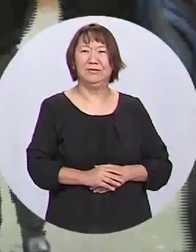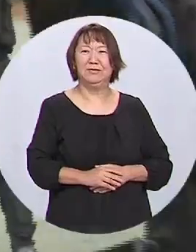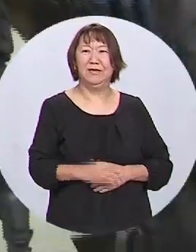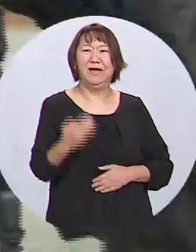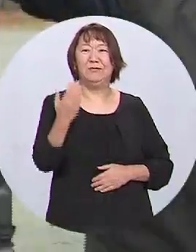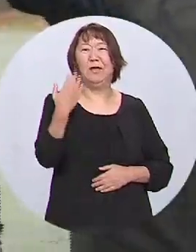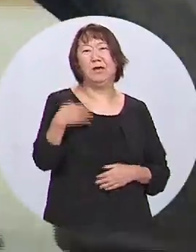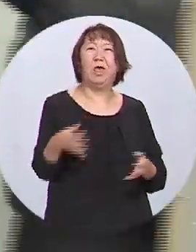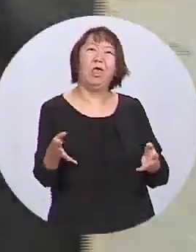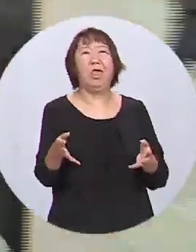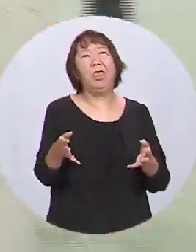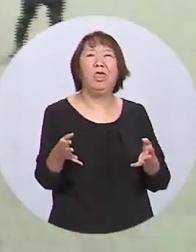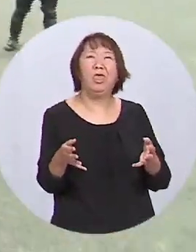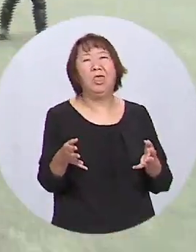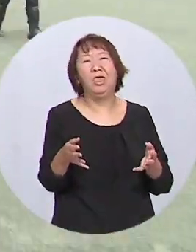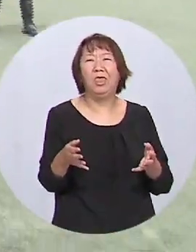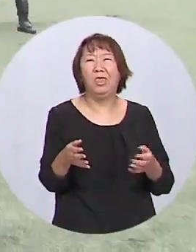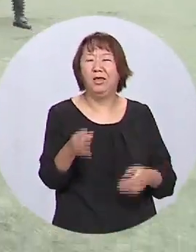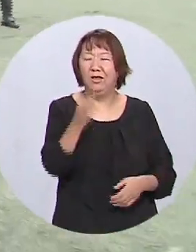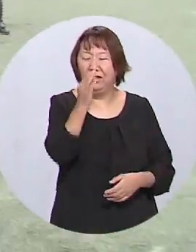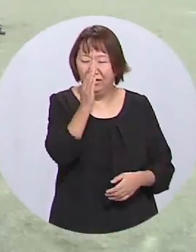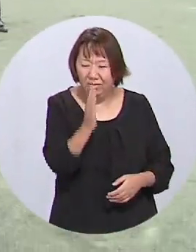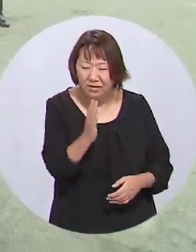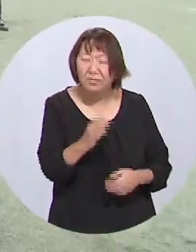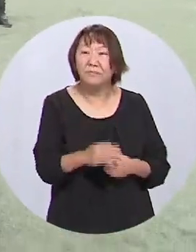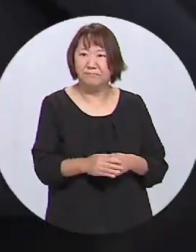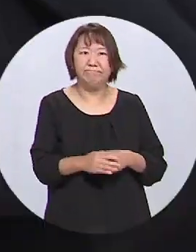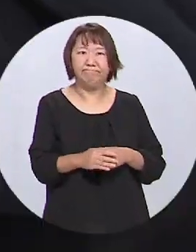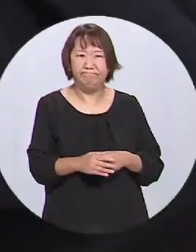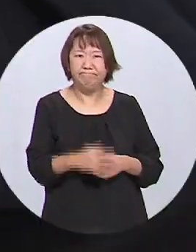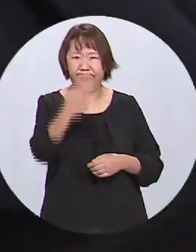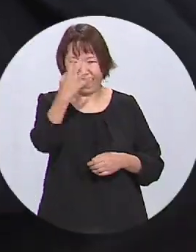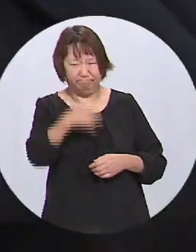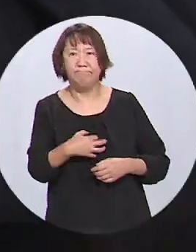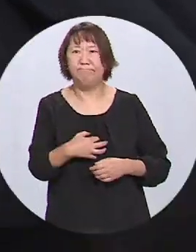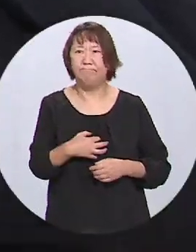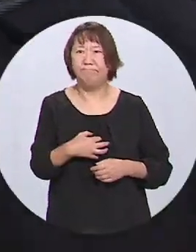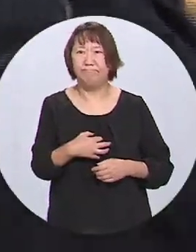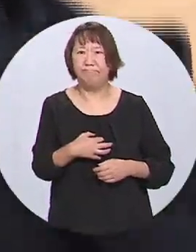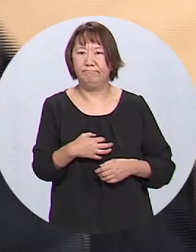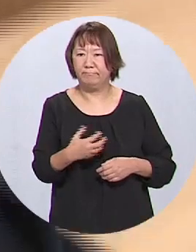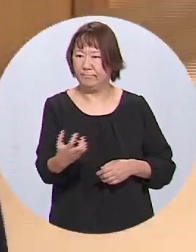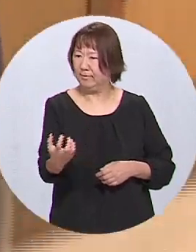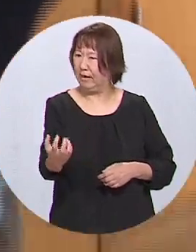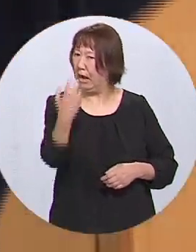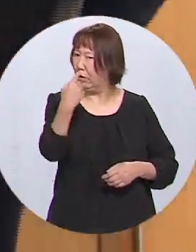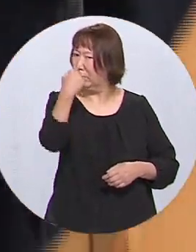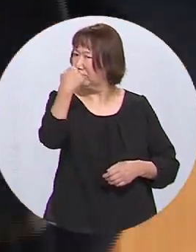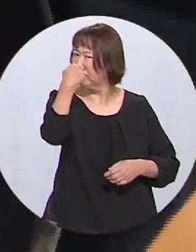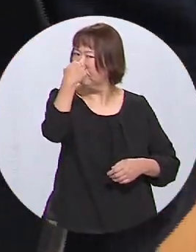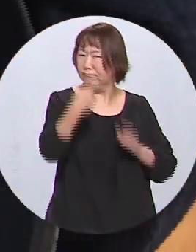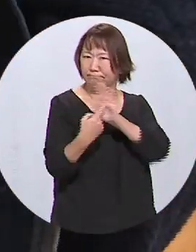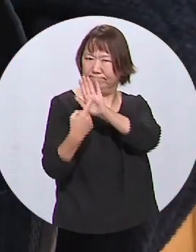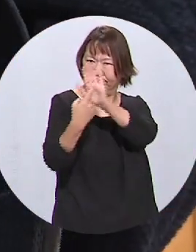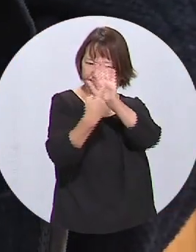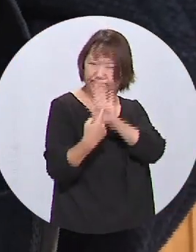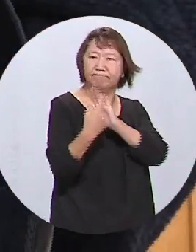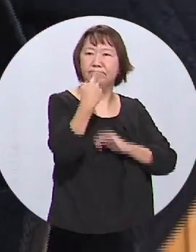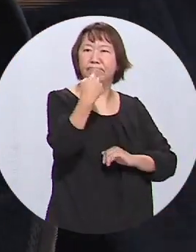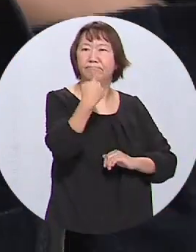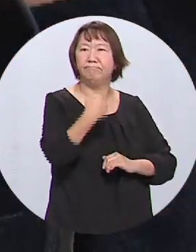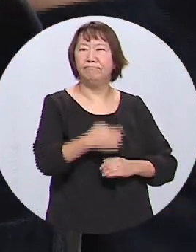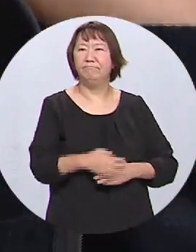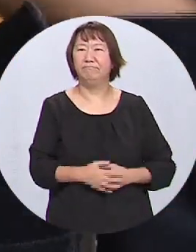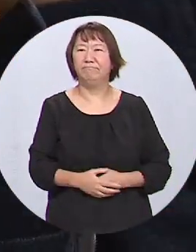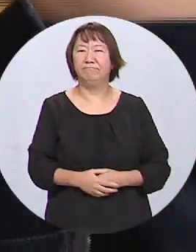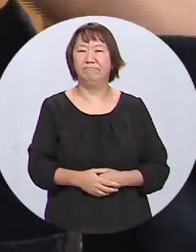先ほどはだらしない姿をお見せしてしまいましたが、今度は今まで見せたことがないかっこいい課題の姿をご覧いただきます